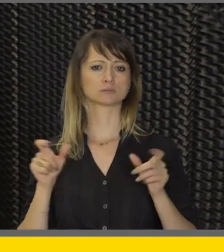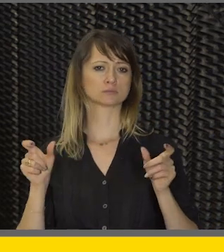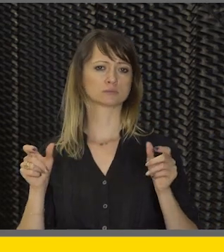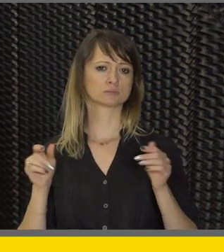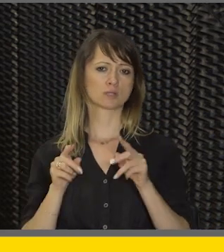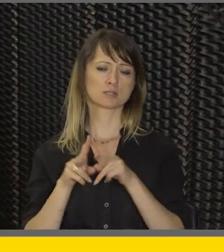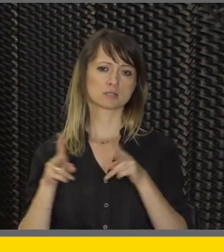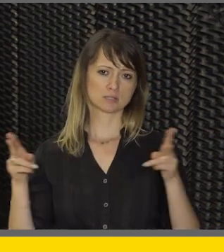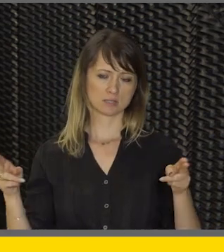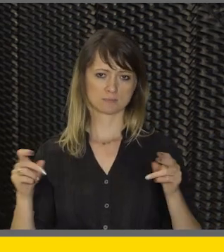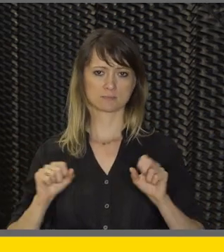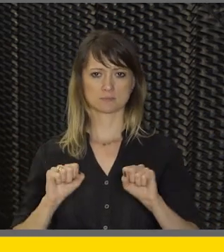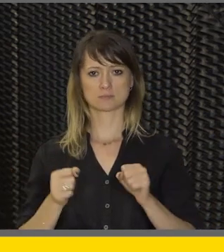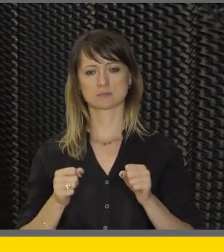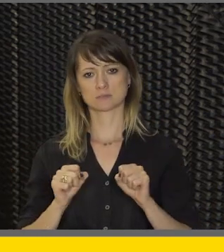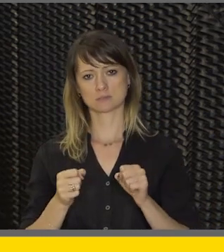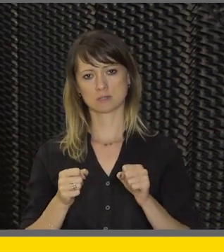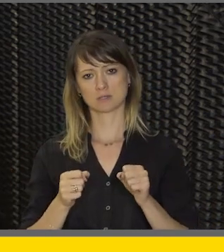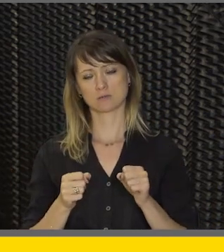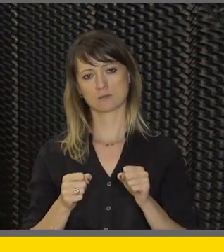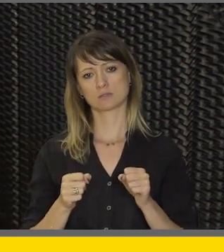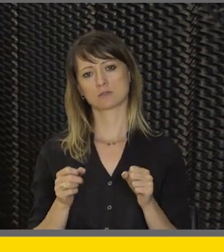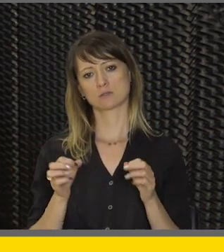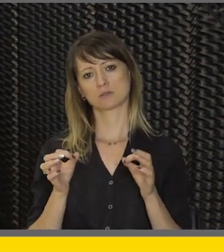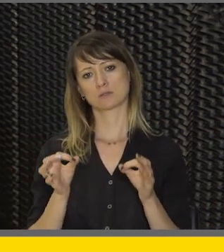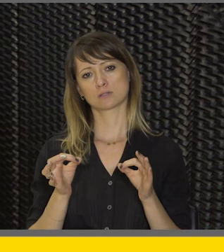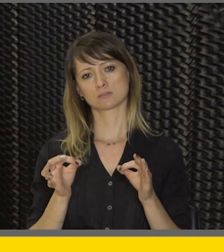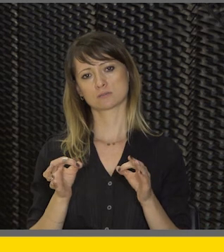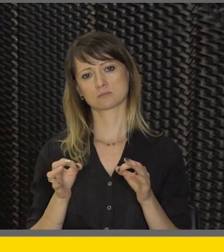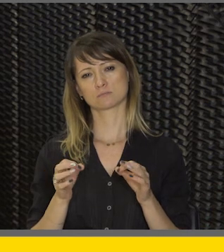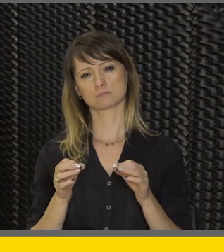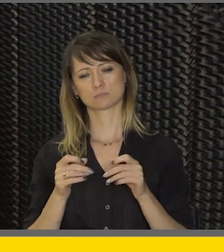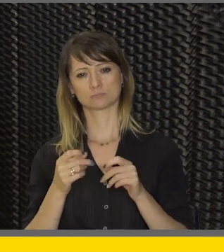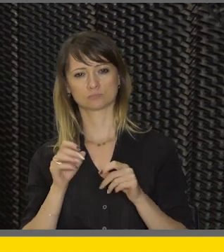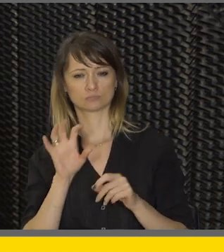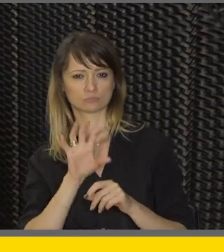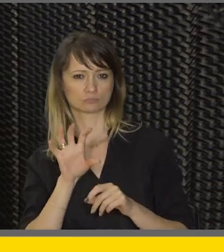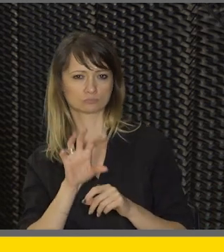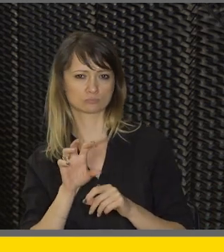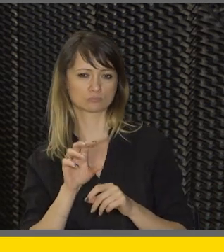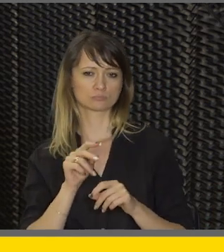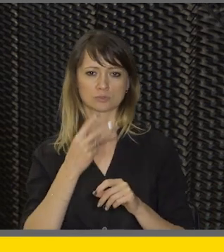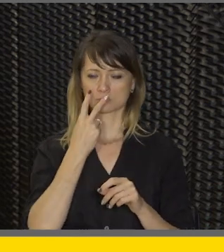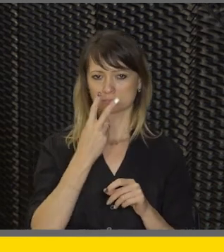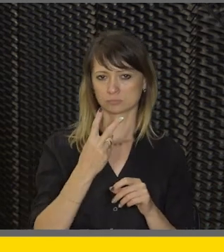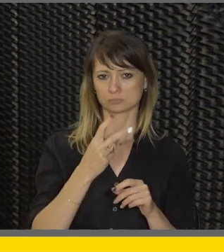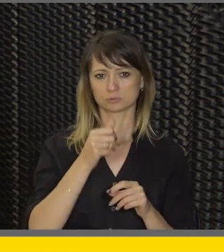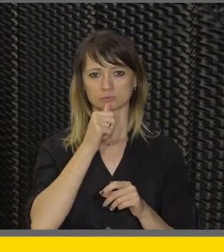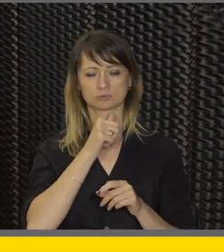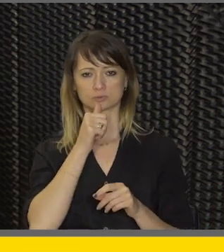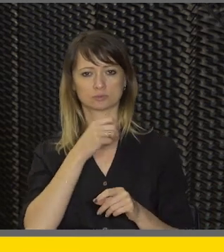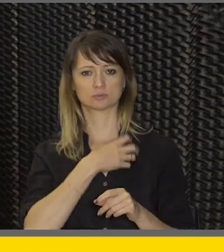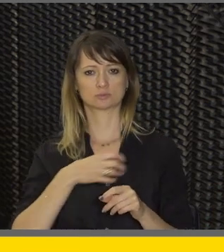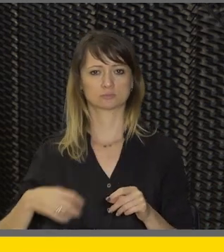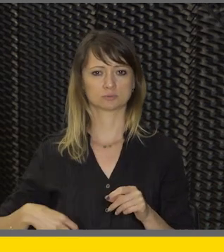chodzi, a w chwili obecnej coraz intensywniej również patrzymy właśnie na te kwestie związane z zieloną gospodarką i jakby